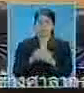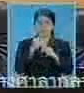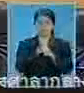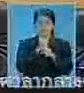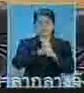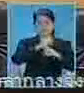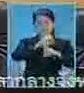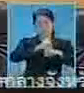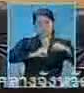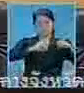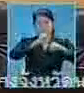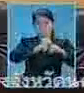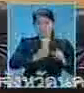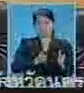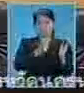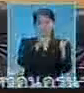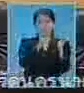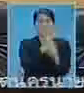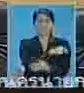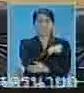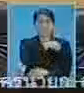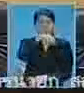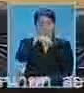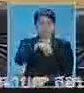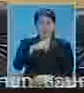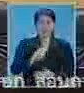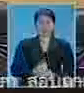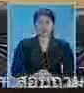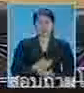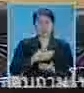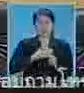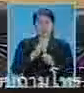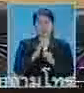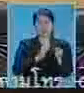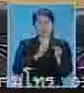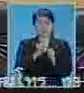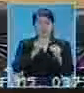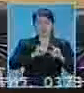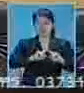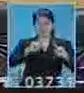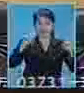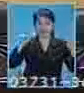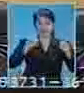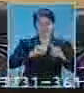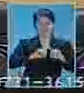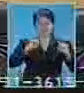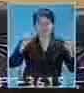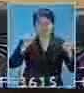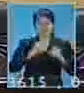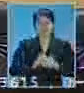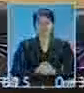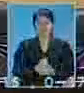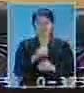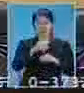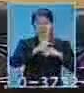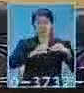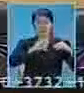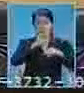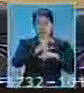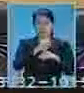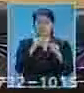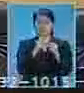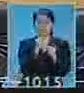ลซึ่งก็ต้องขออนุญาตเรียนในที่นี้นะครับว่าแตกต่างโดยสิ้นเชิงกับโครงการการกุ